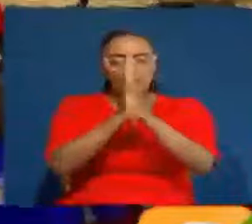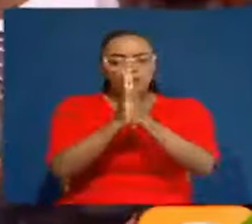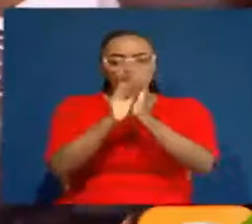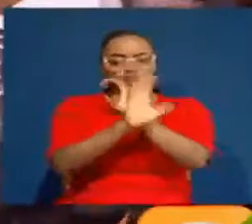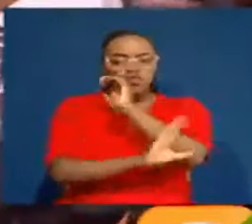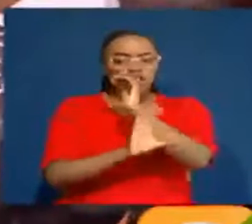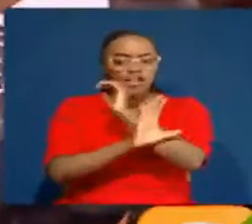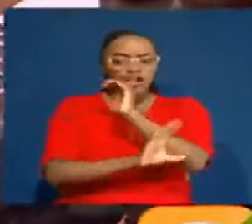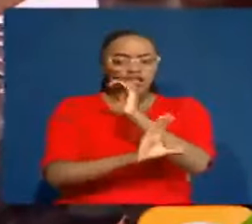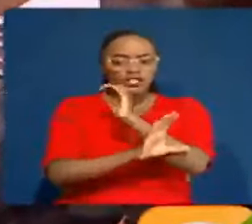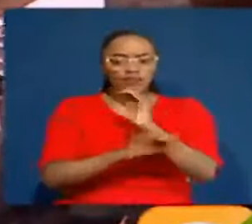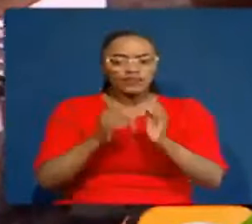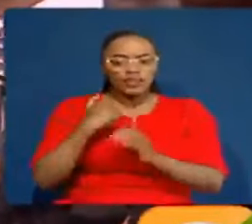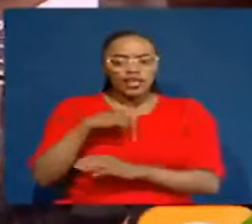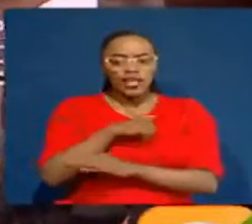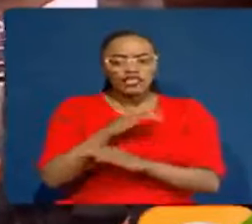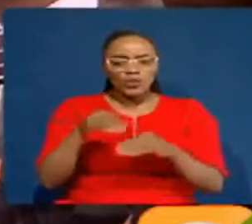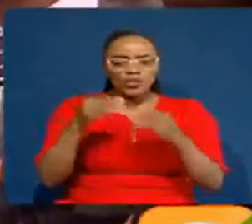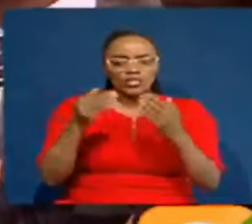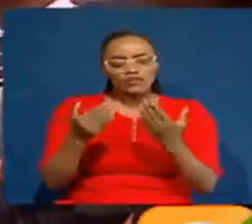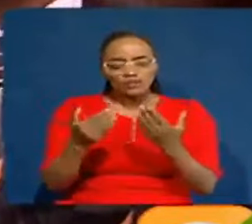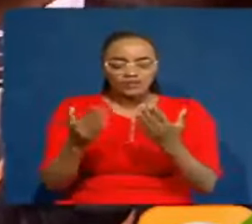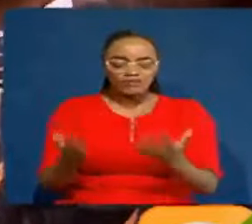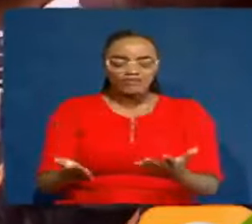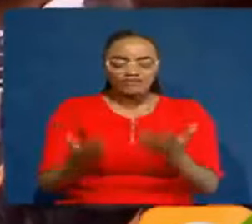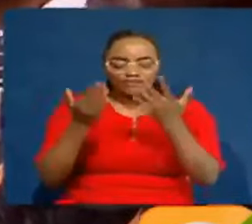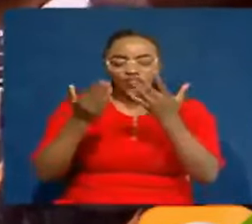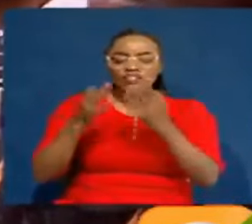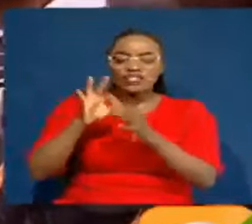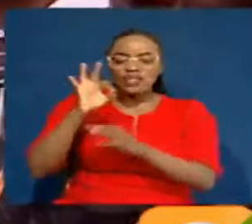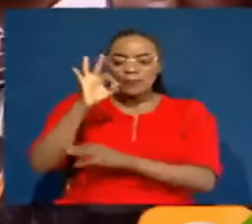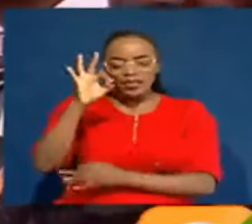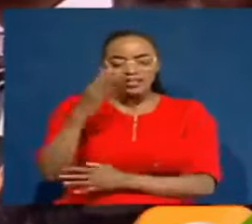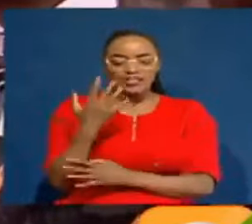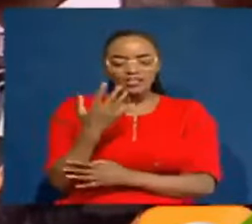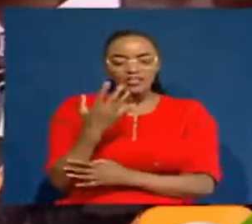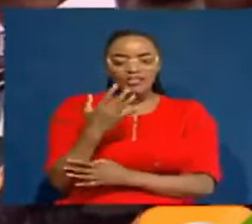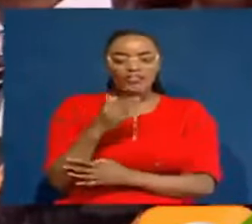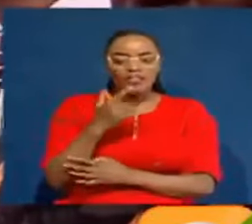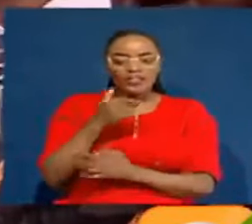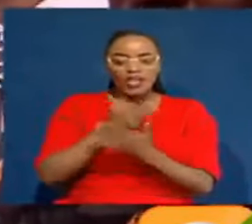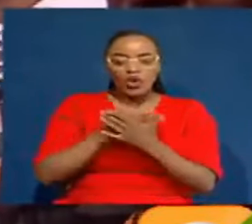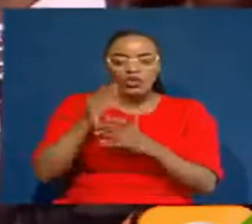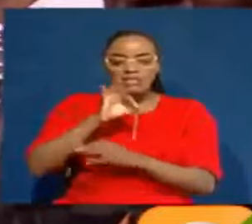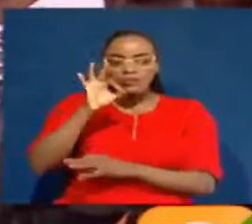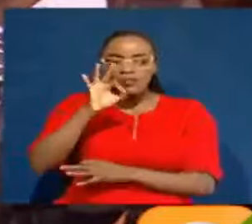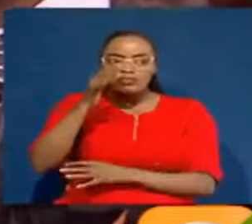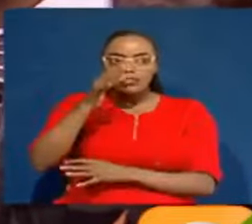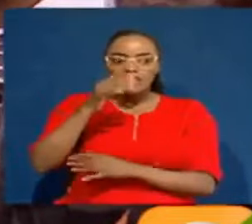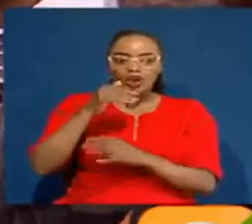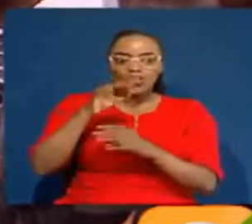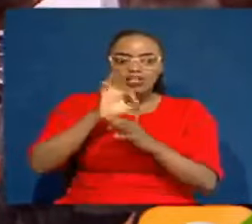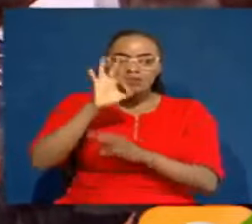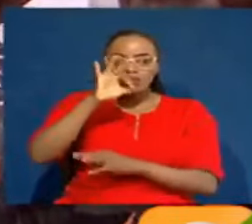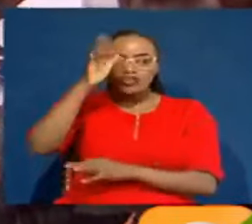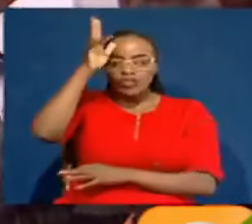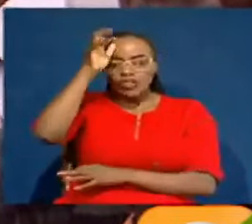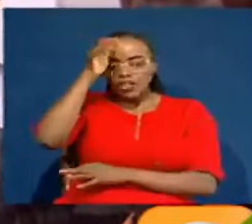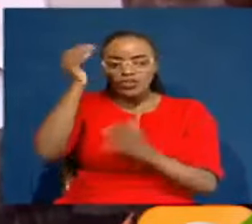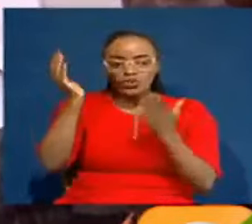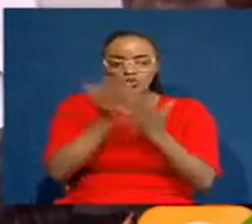taifa. Sisi sasa tunawapea boost ya kiroho. Tunawasaidia kwa kiroho ili maroho ya shetani isichukue